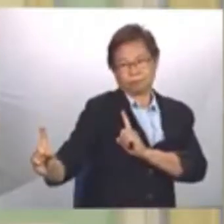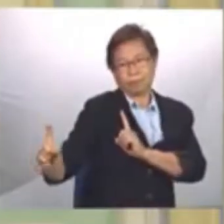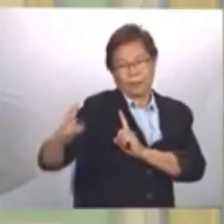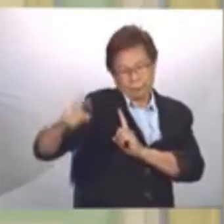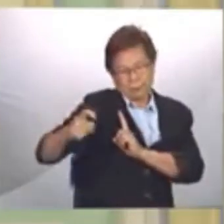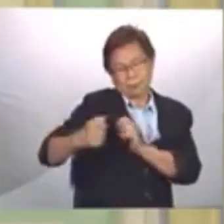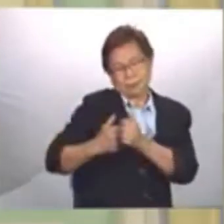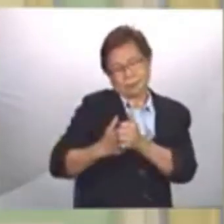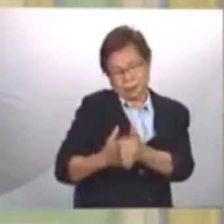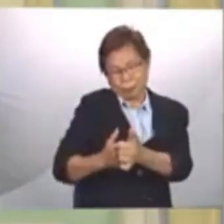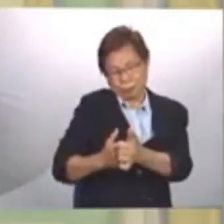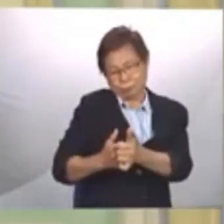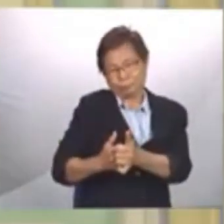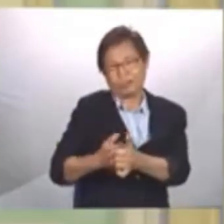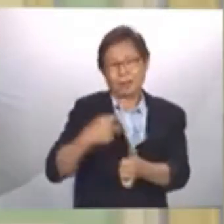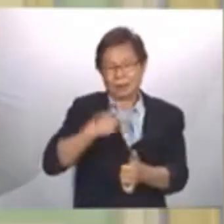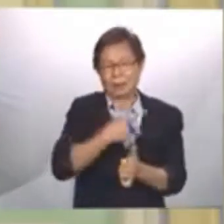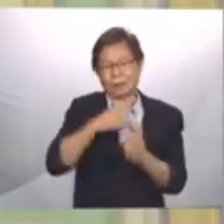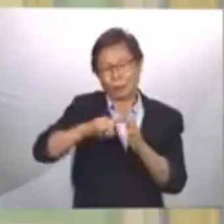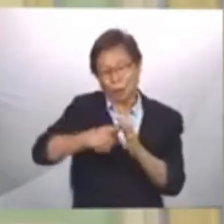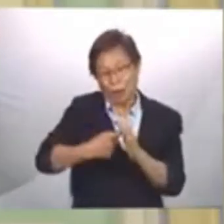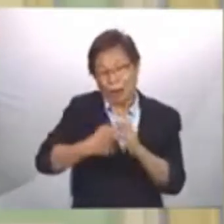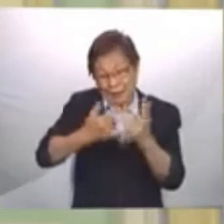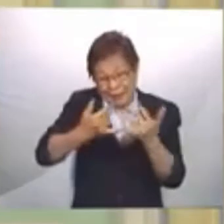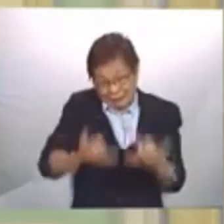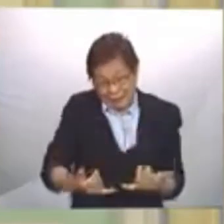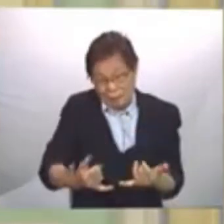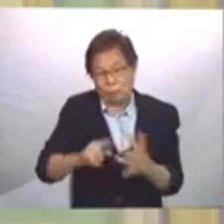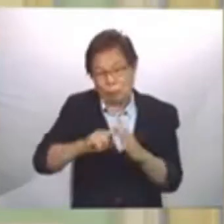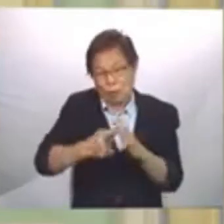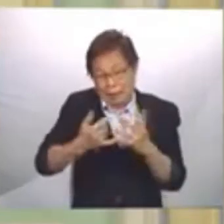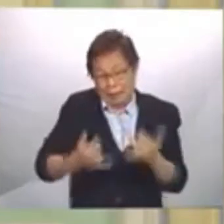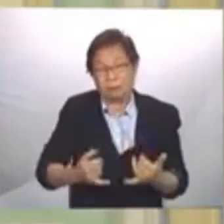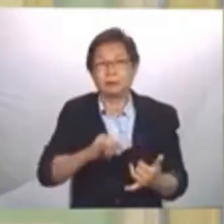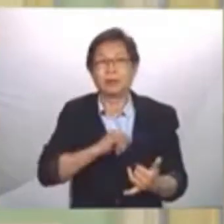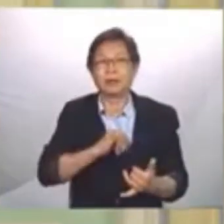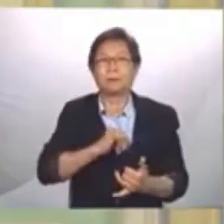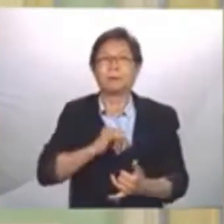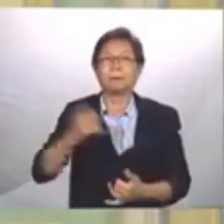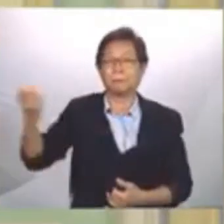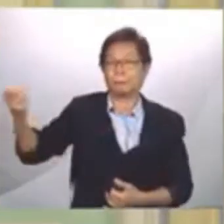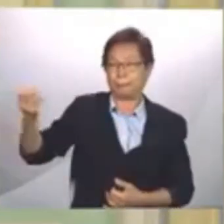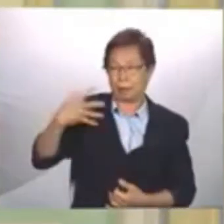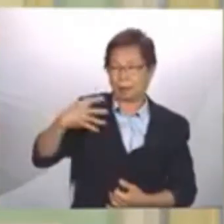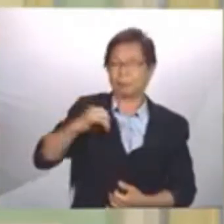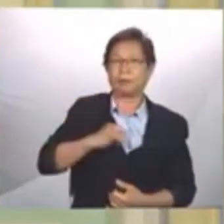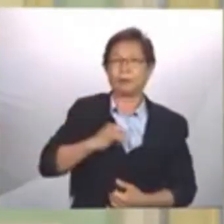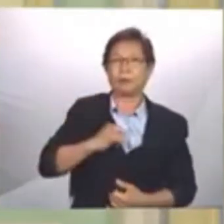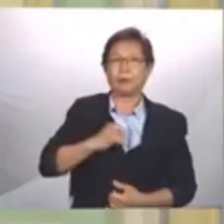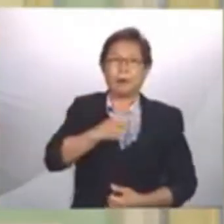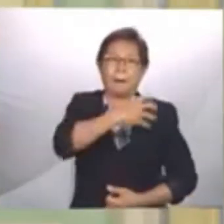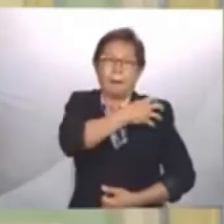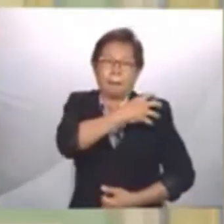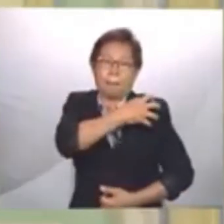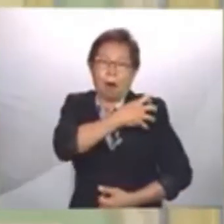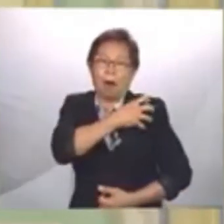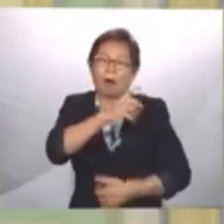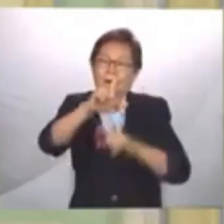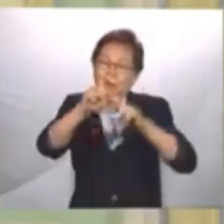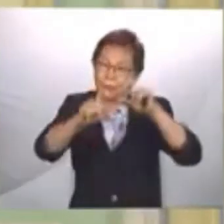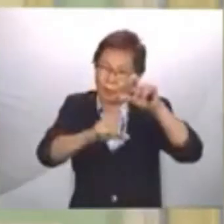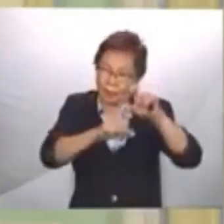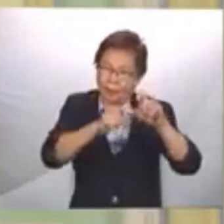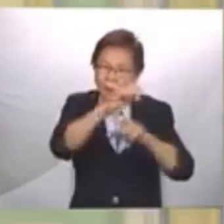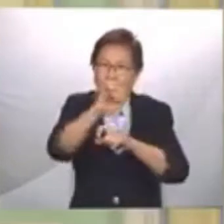dipatuhi. Dan kita mulai daripada hari ini, saya dah dimaklumkan oleh penguatkuasa di BKL dan